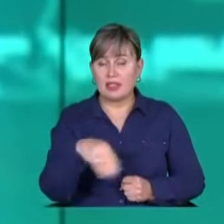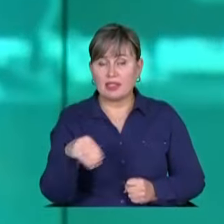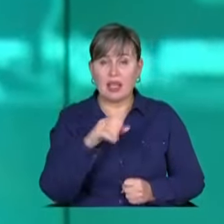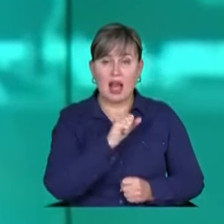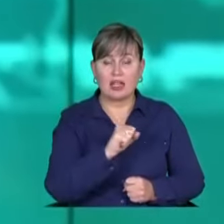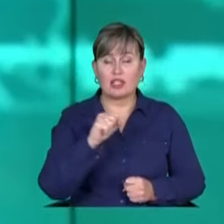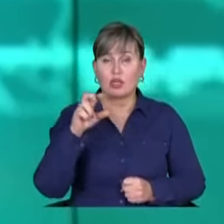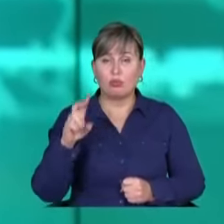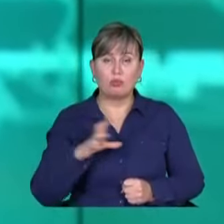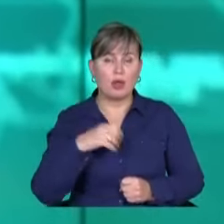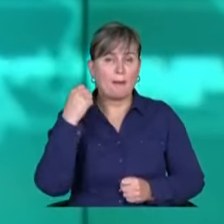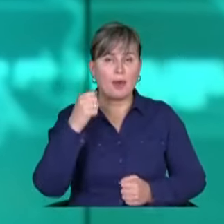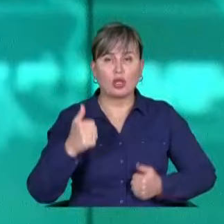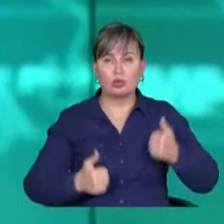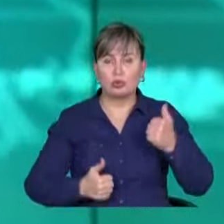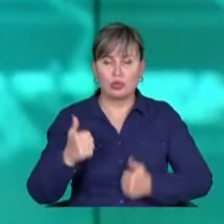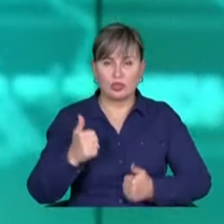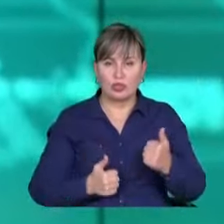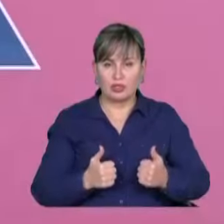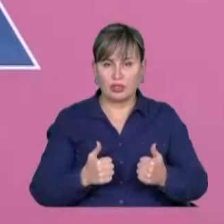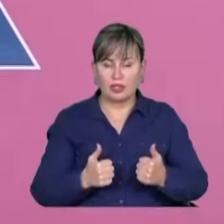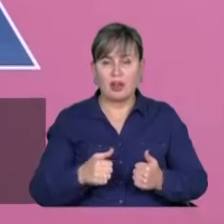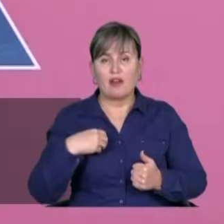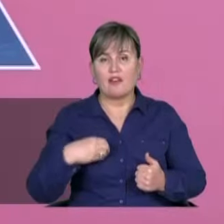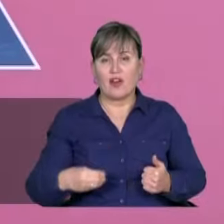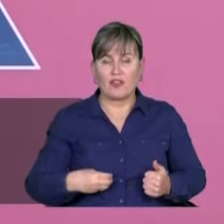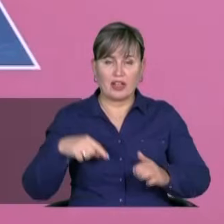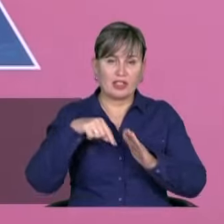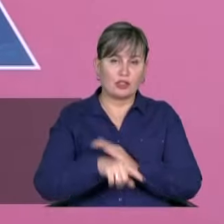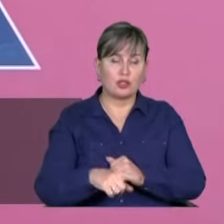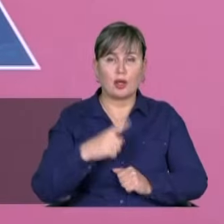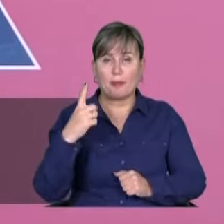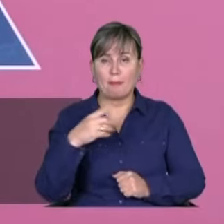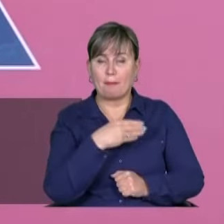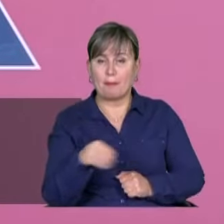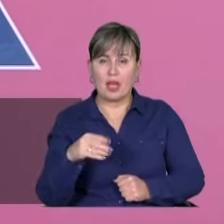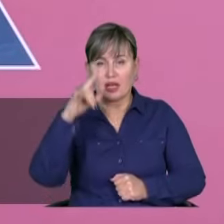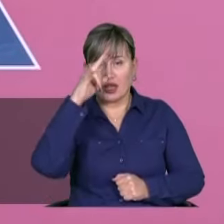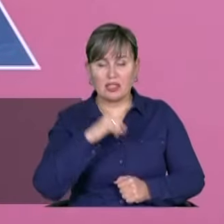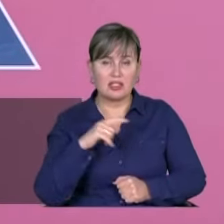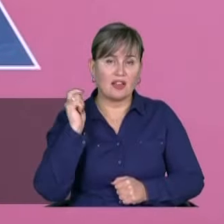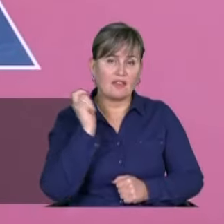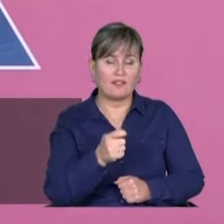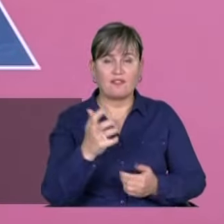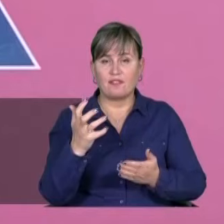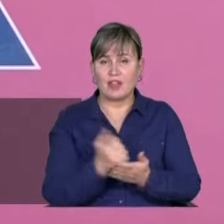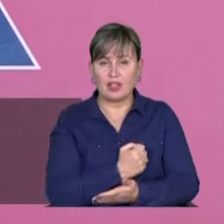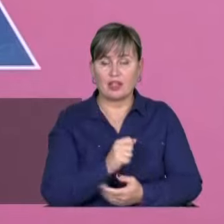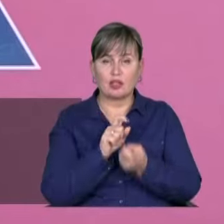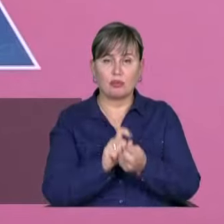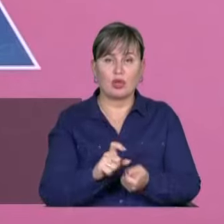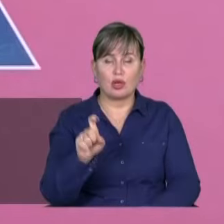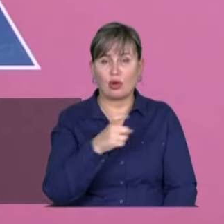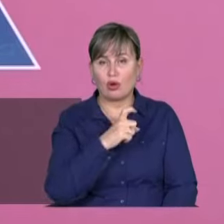Бублик стал победителем турнира серии ATP. Во французском Монпелье первая ракетка Казахстана обыграла в решающей битве хорвата